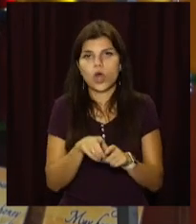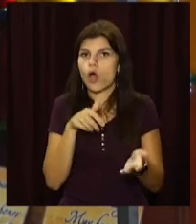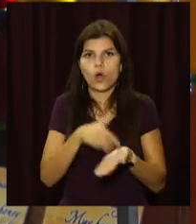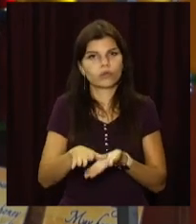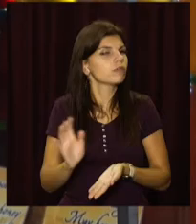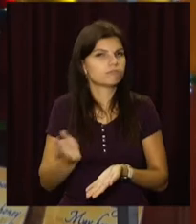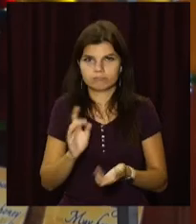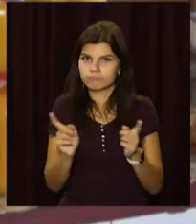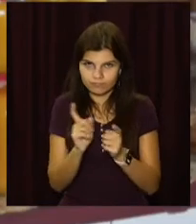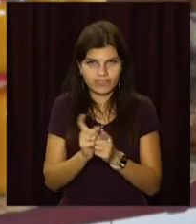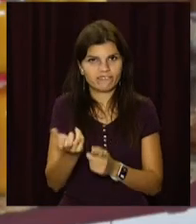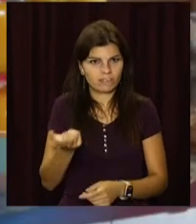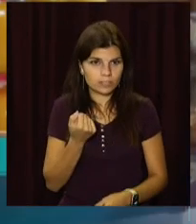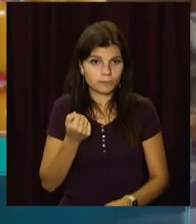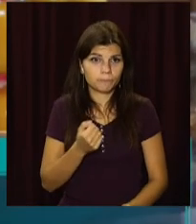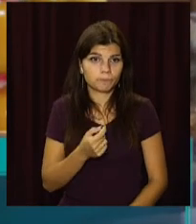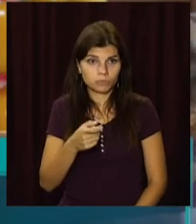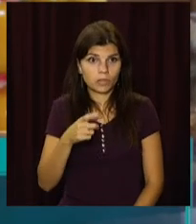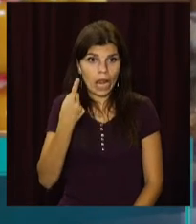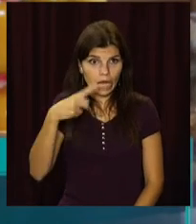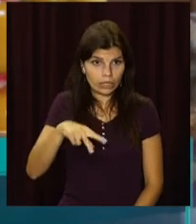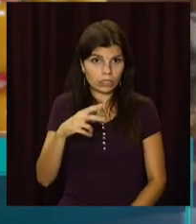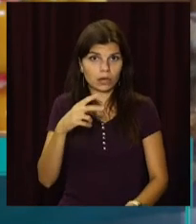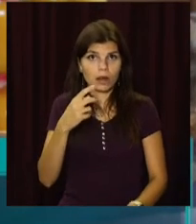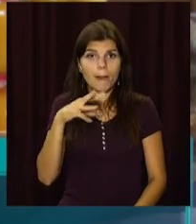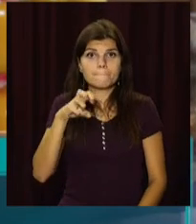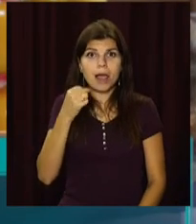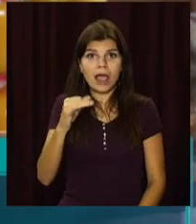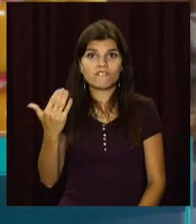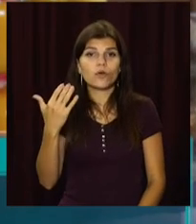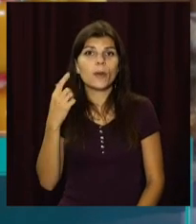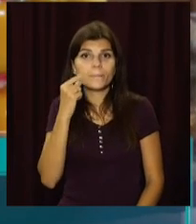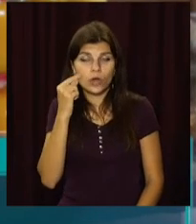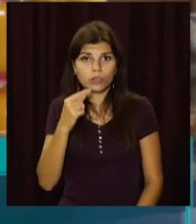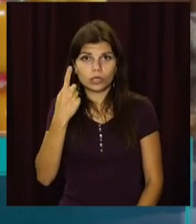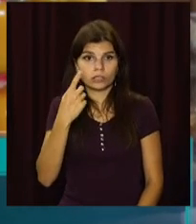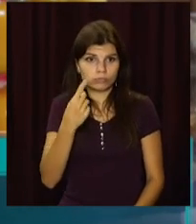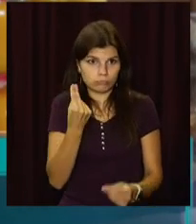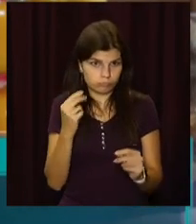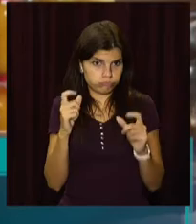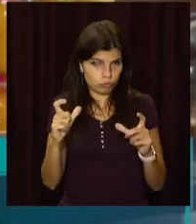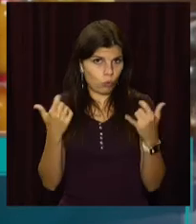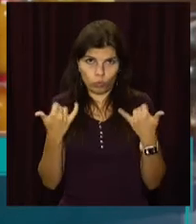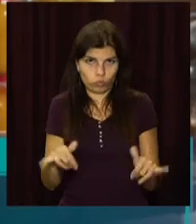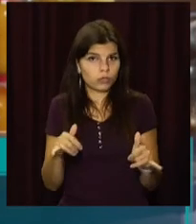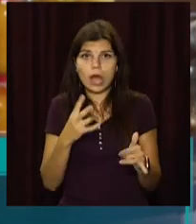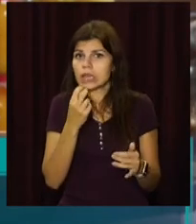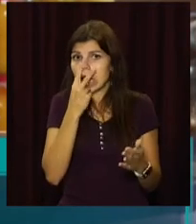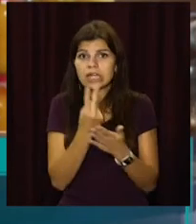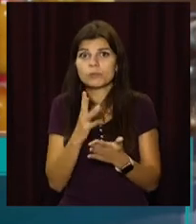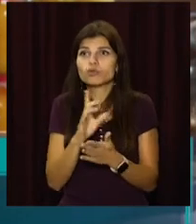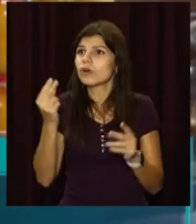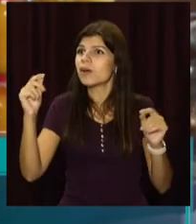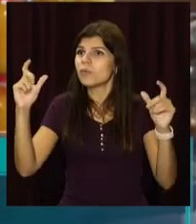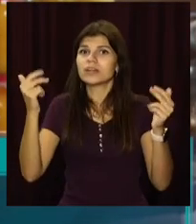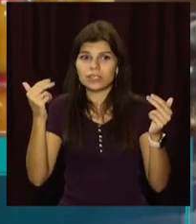собі у задоволенні. Літр майського меду зараз стоїть 350 гривень, купили пол-літра. Вона немножко удивила. Несмотря на повищення